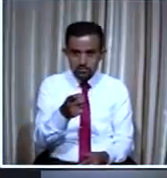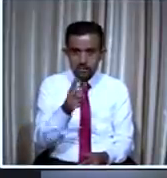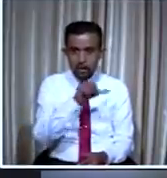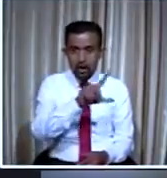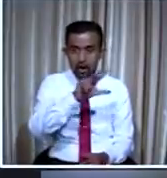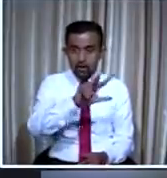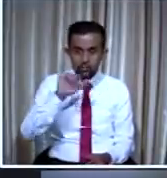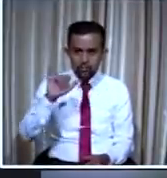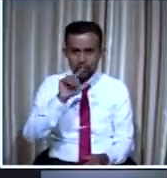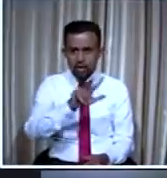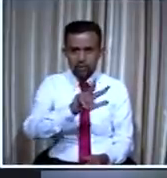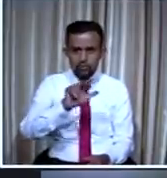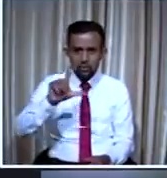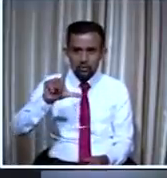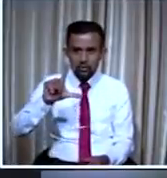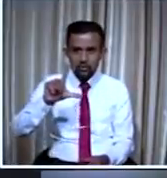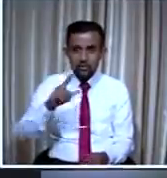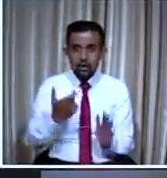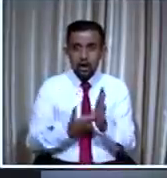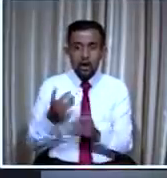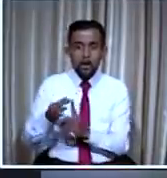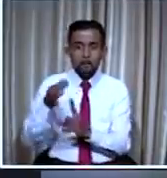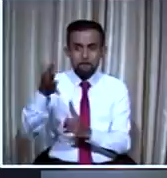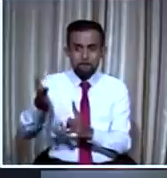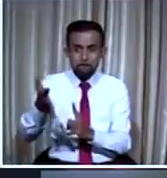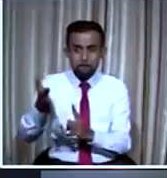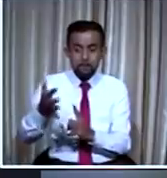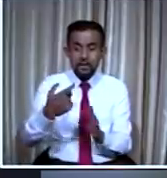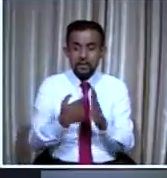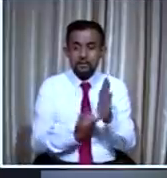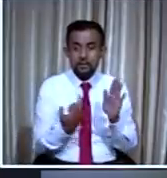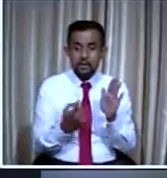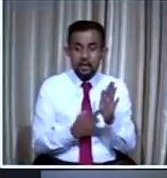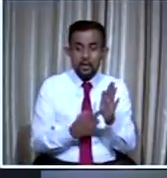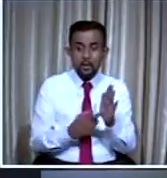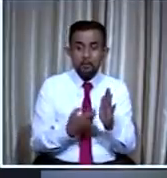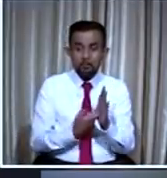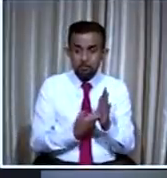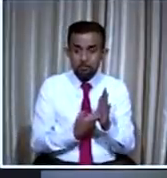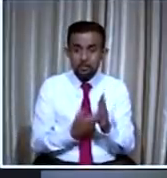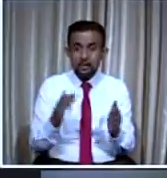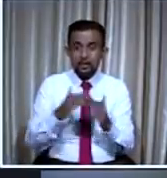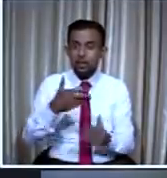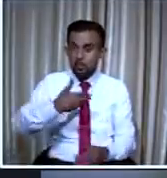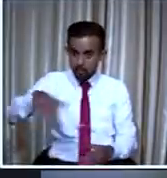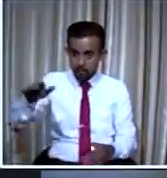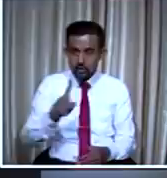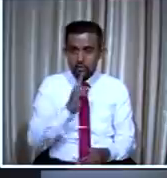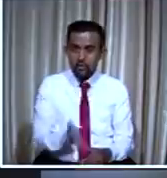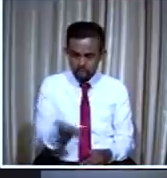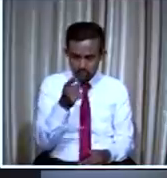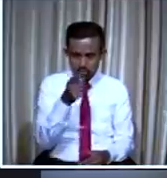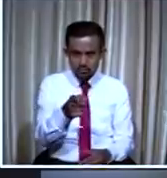86 දී 87 දී ආර් ප්‍රේමදාස මැතිතුමාට එහෙම ජයවර්ධන මැතිතුන්ට ගෙදර පලයන් කියනකොට